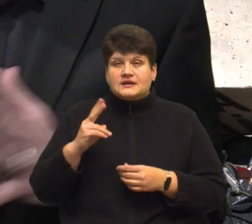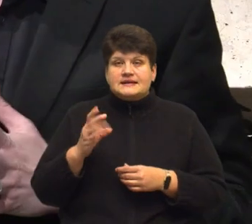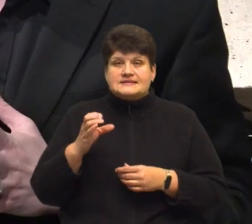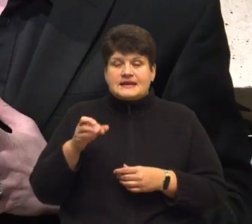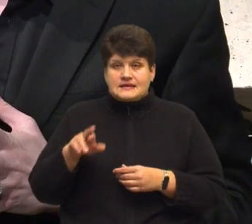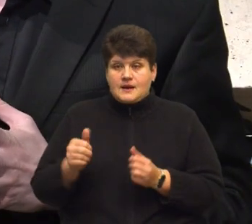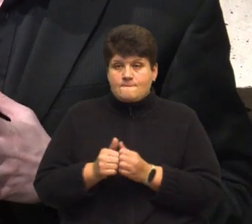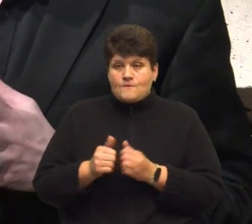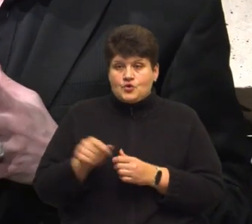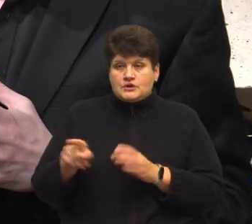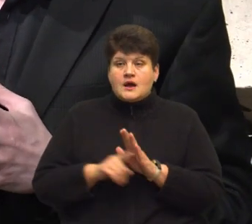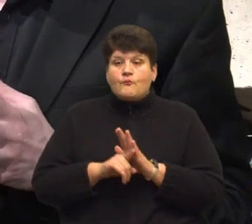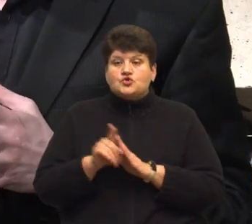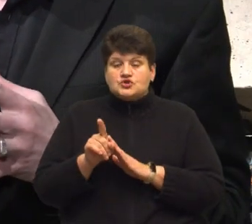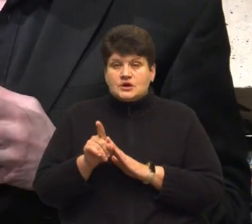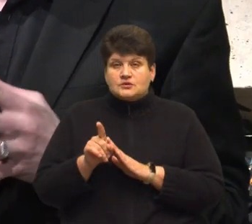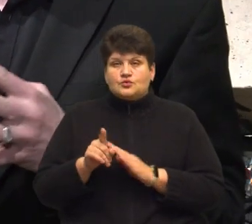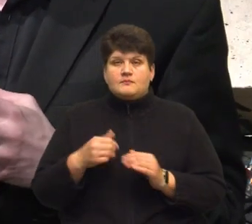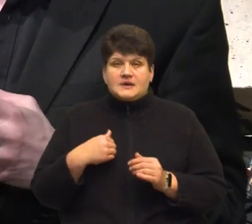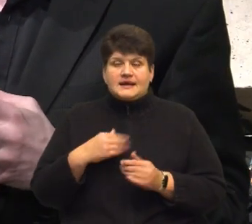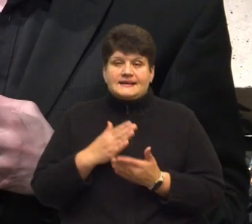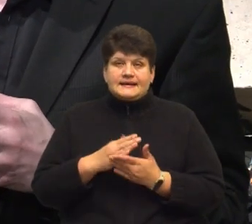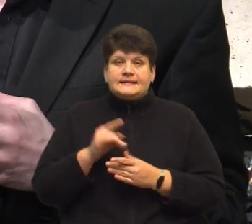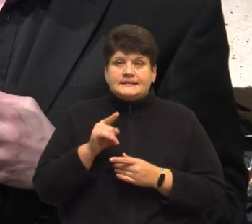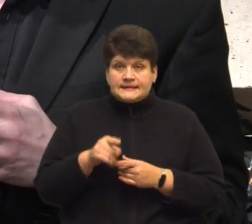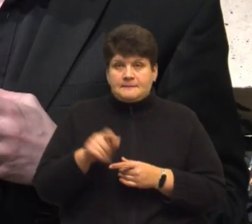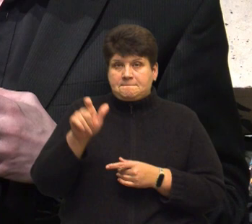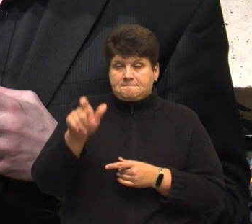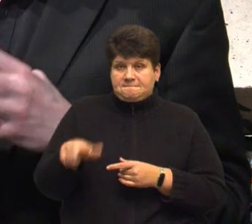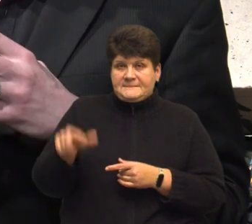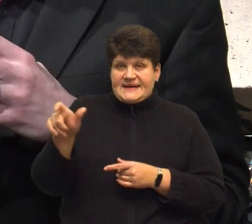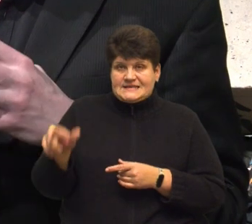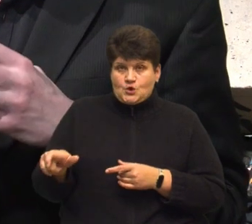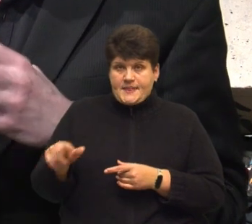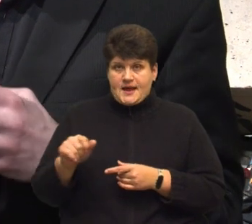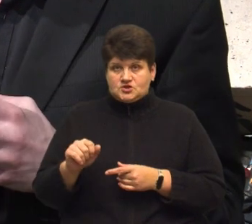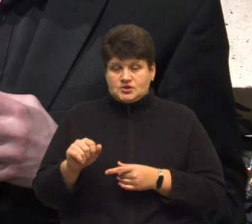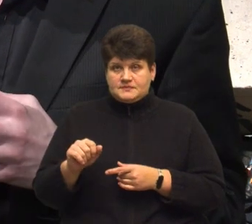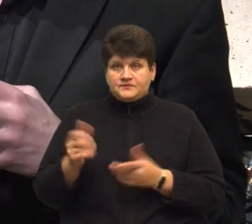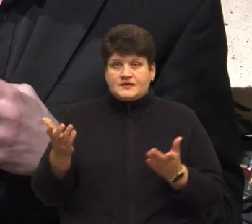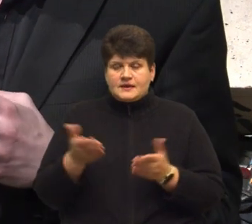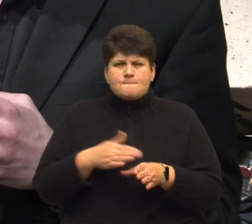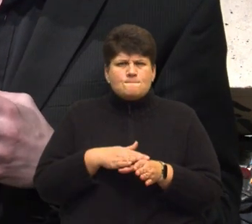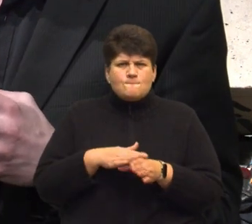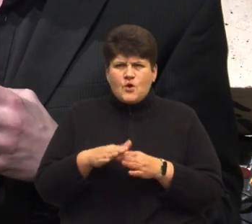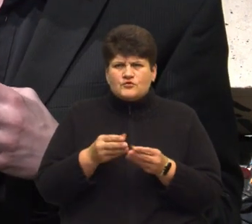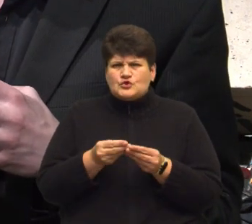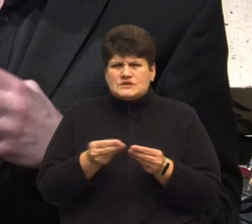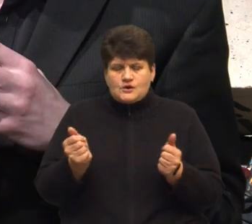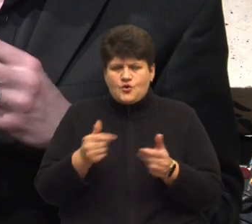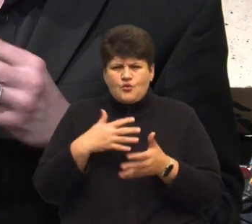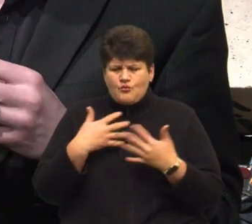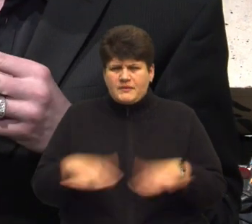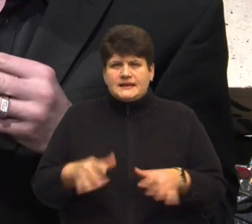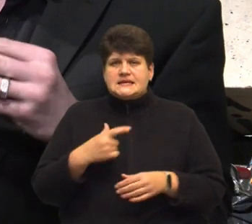поруч на початку Я думаю ми є тими персонажами які повністю загубили себе